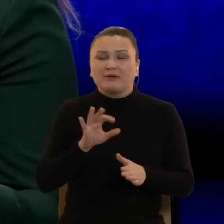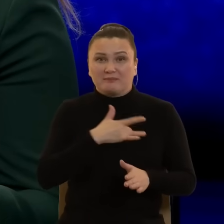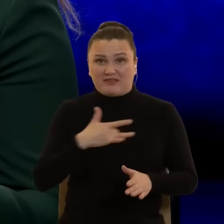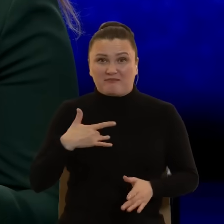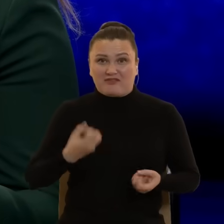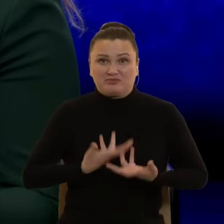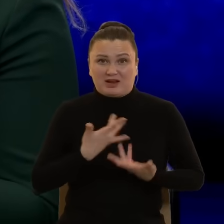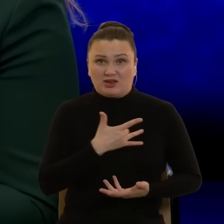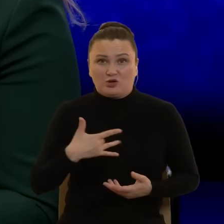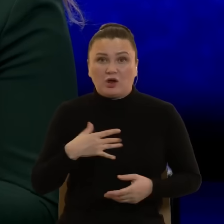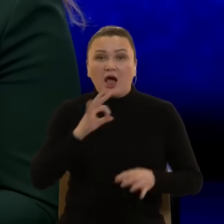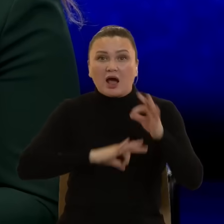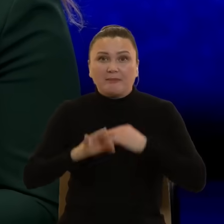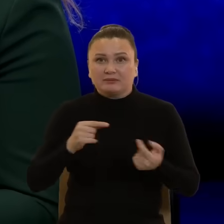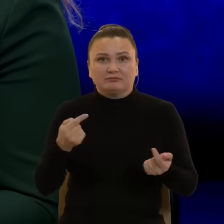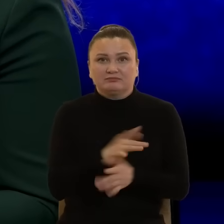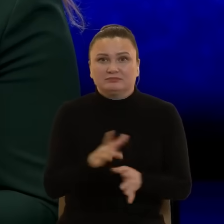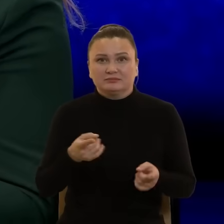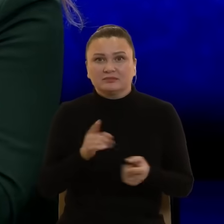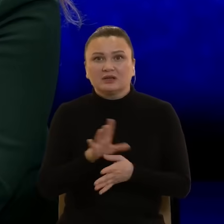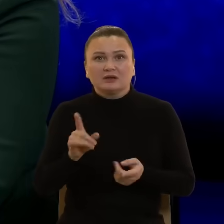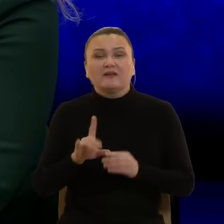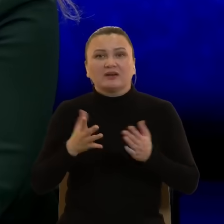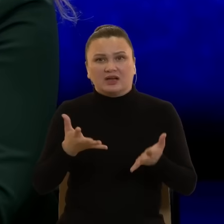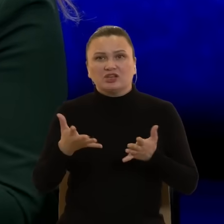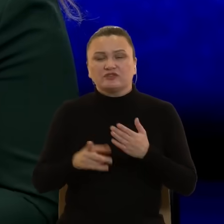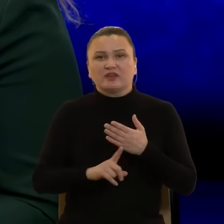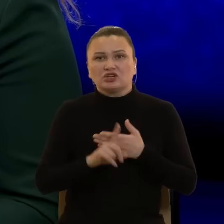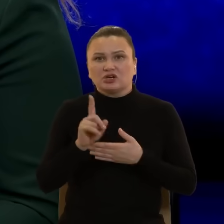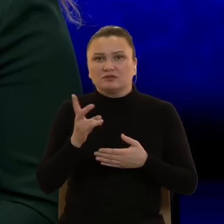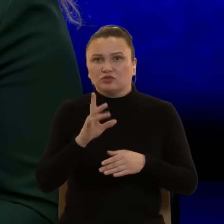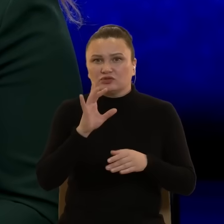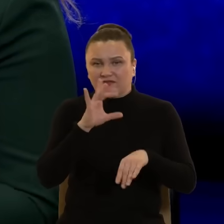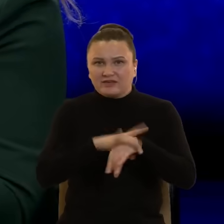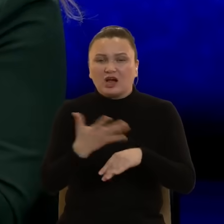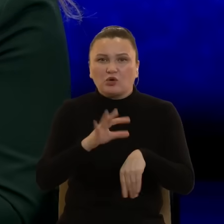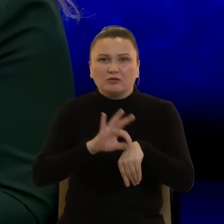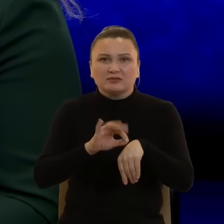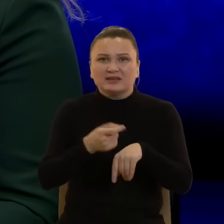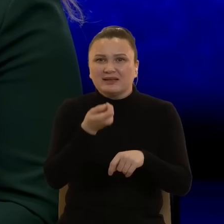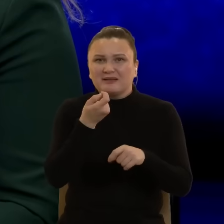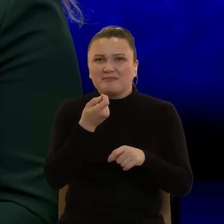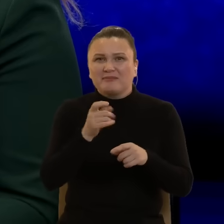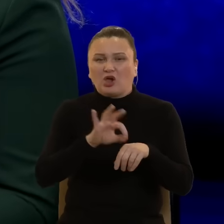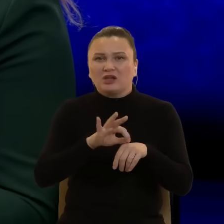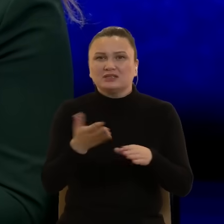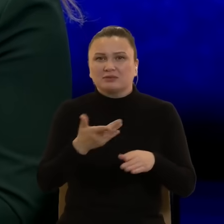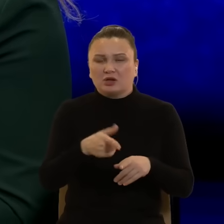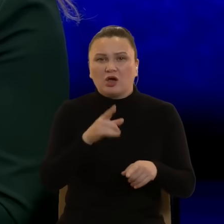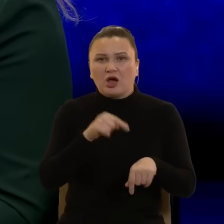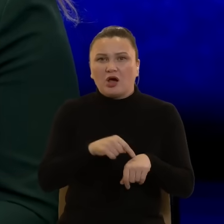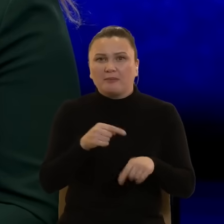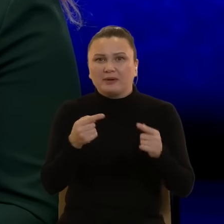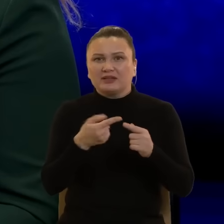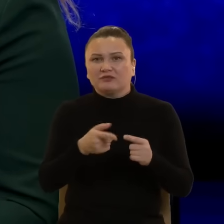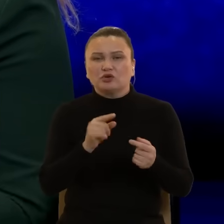препараты эффективные. То есть необходимо, безусловно, вначале выявить микроорганизм, то есть установить этиологию инфекции, определить его